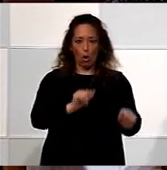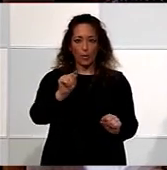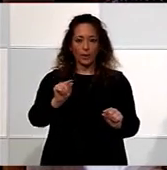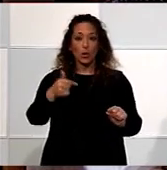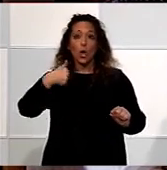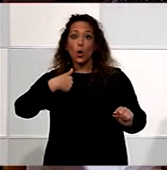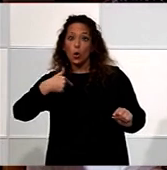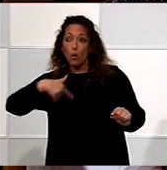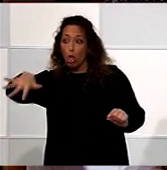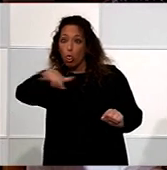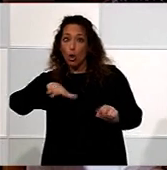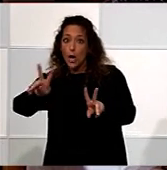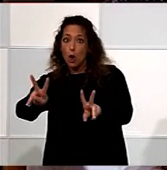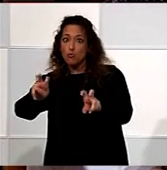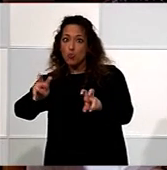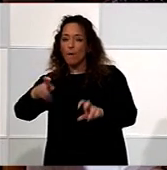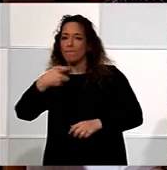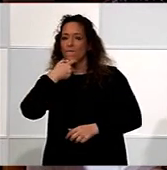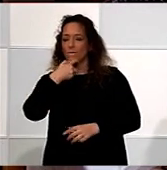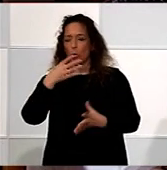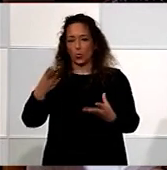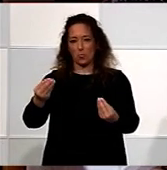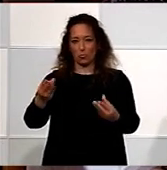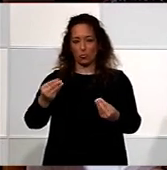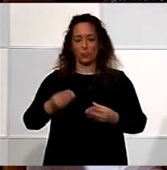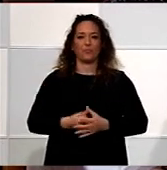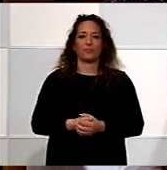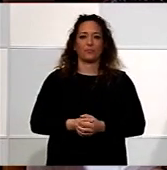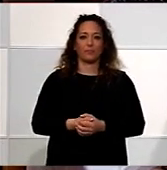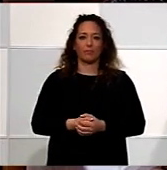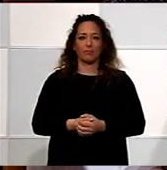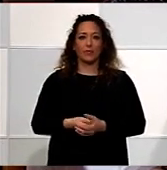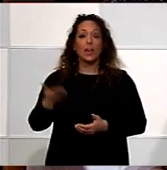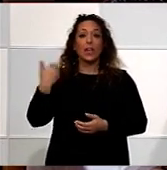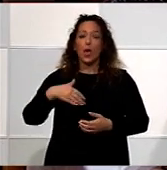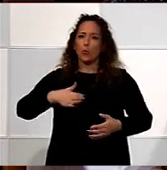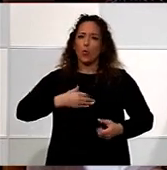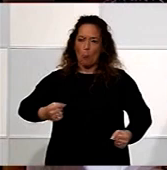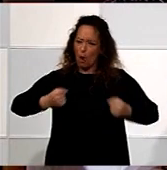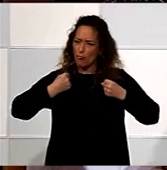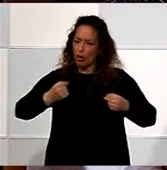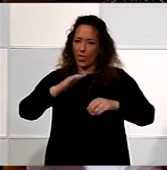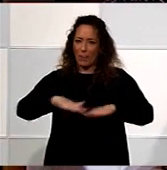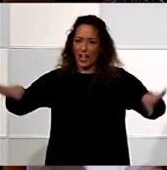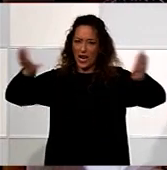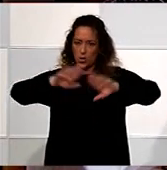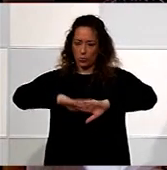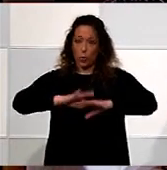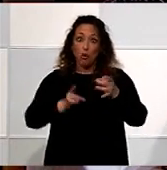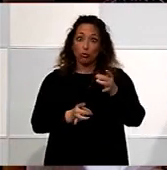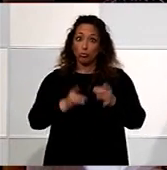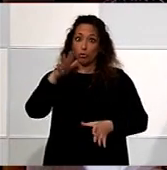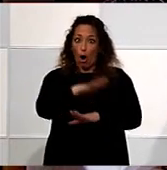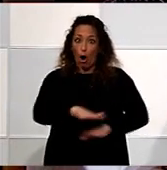Pissarra i m'agrada molt. Ja podem agafar forces per aquesta nit. Sort que els nens i